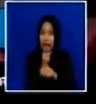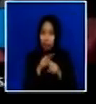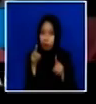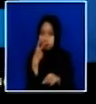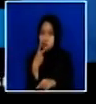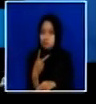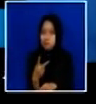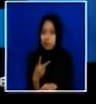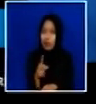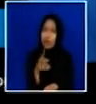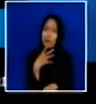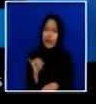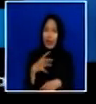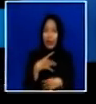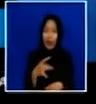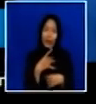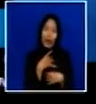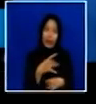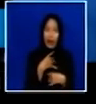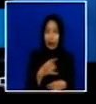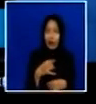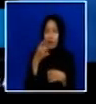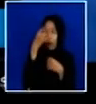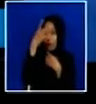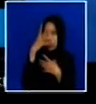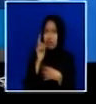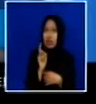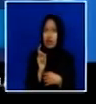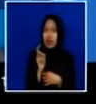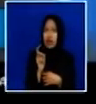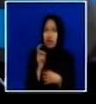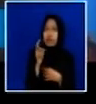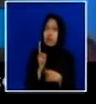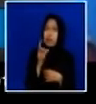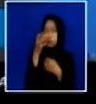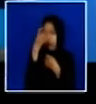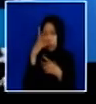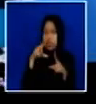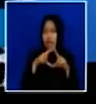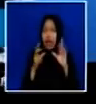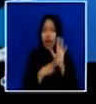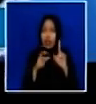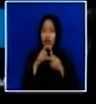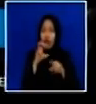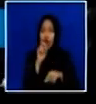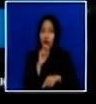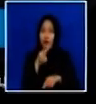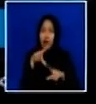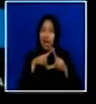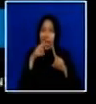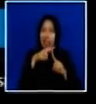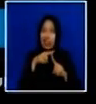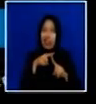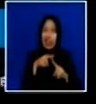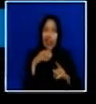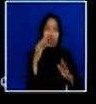advokat selain mobilitas tinggi profesi advokat juga rentan terpapar covert 19 karena berinteraksi langsung dengan